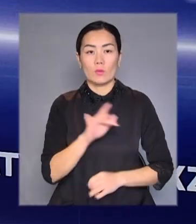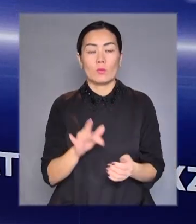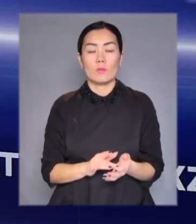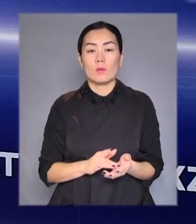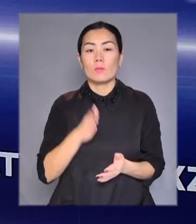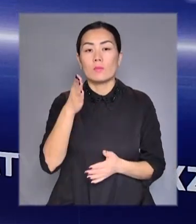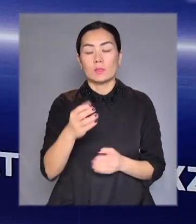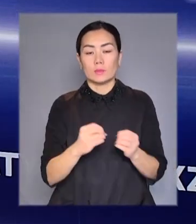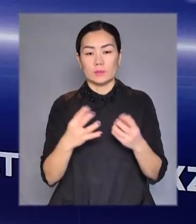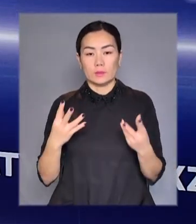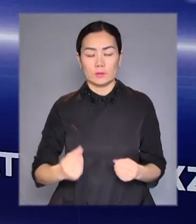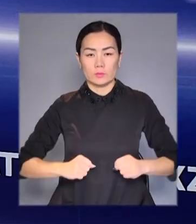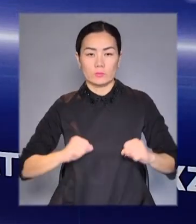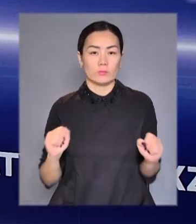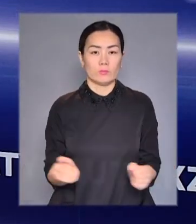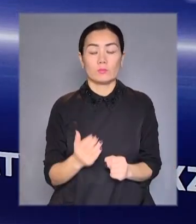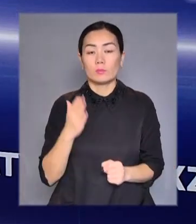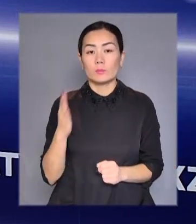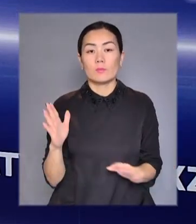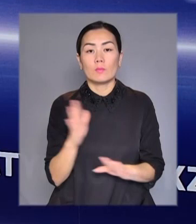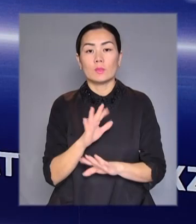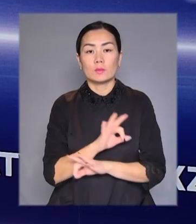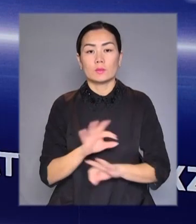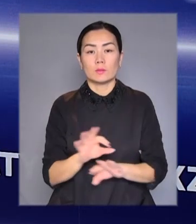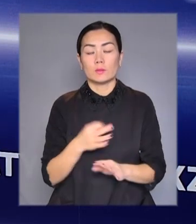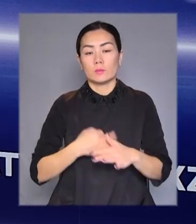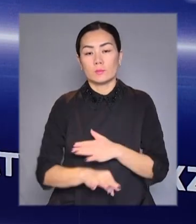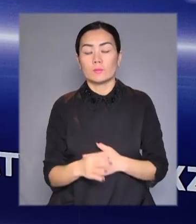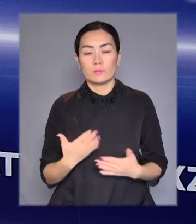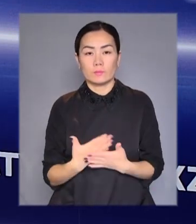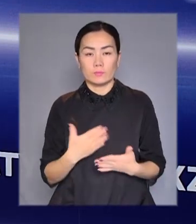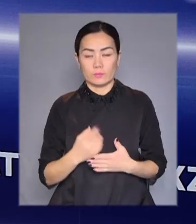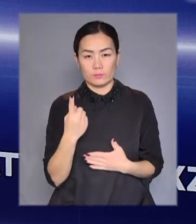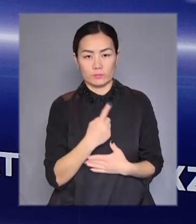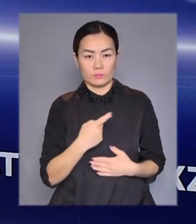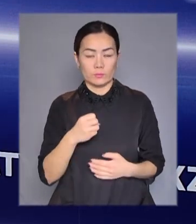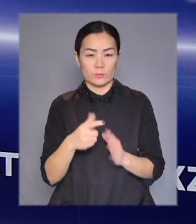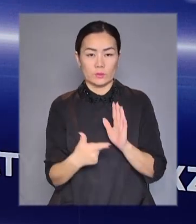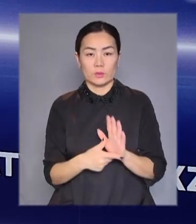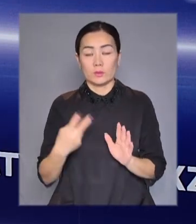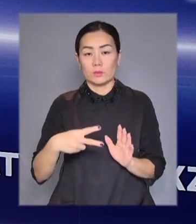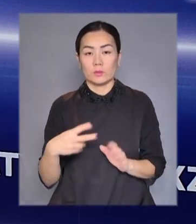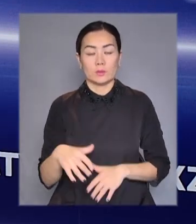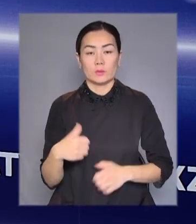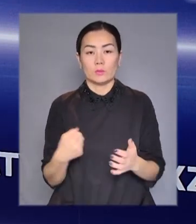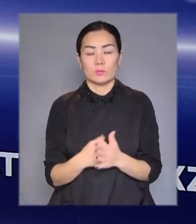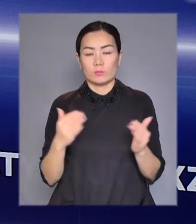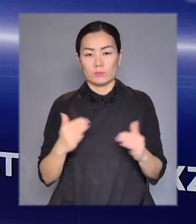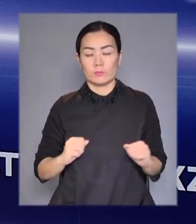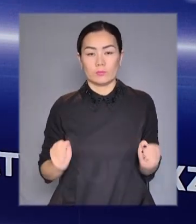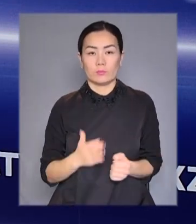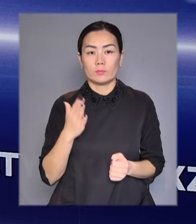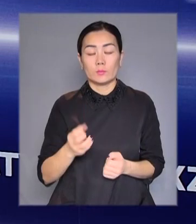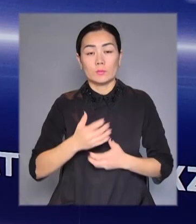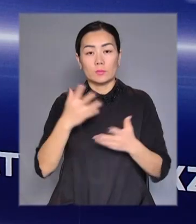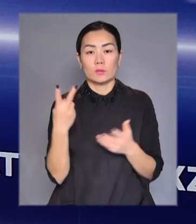Атырауда алдағы 10 күнде күн суытады. Синоптиктердің болжамынша сынап бағанасы бірден 17-20 градусқа дейін төмендейді.